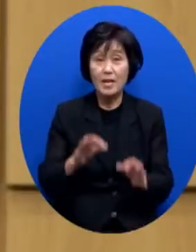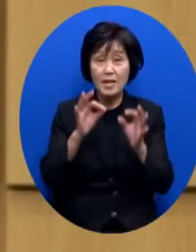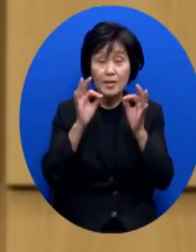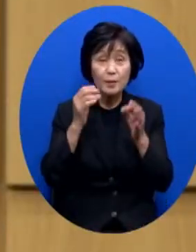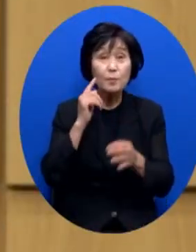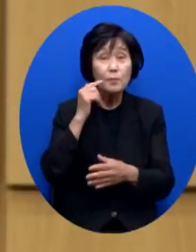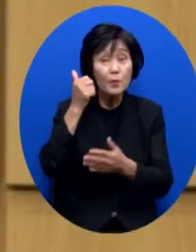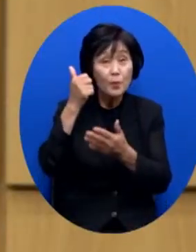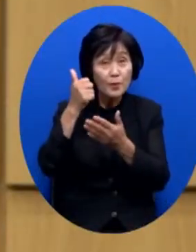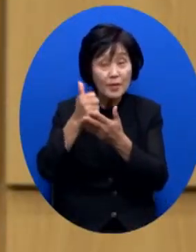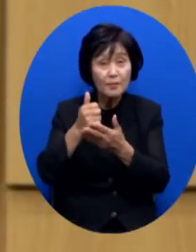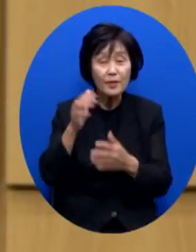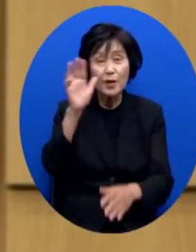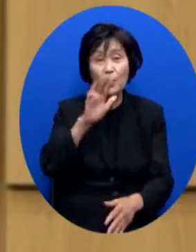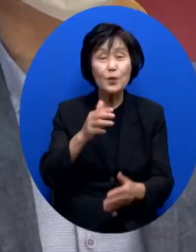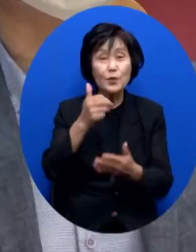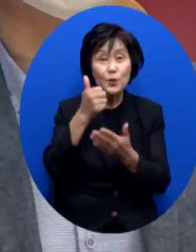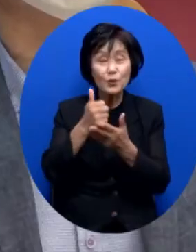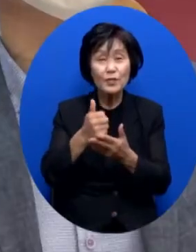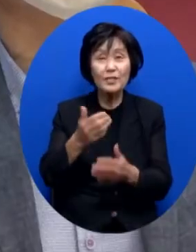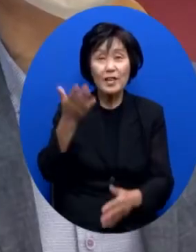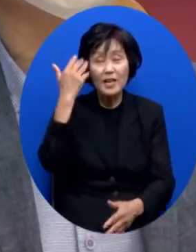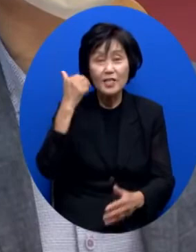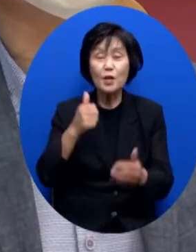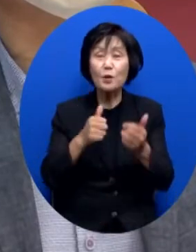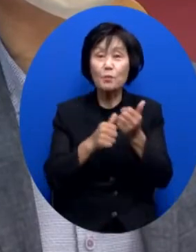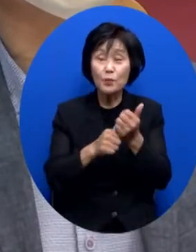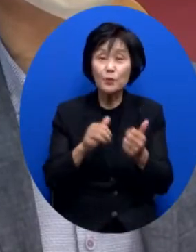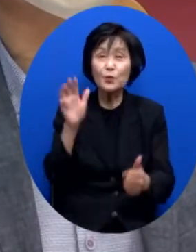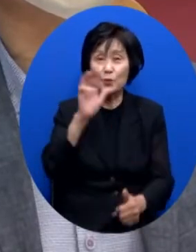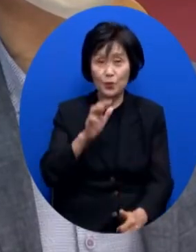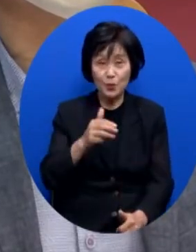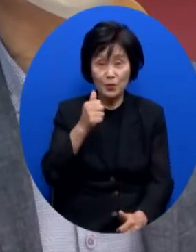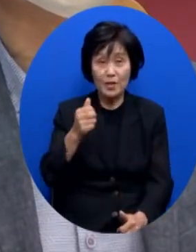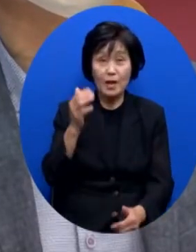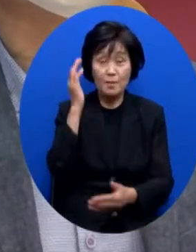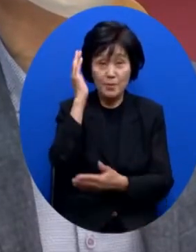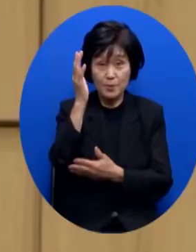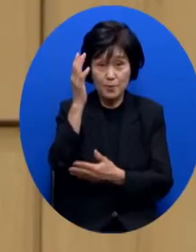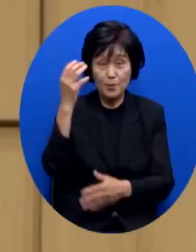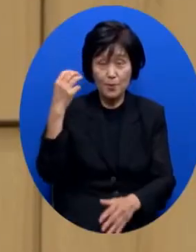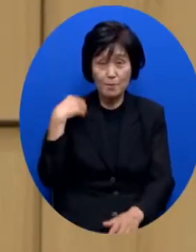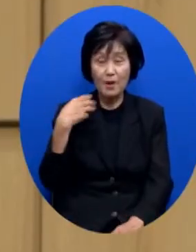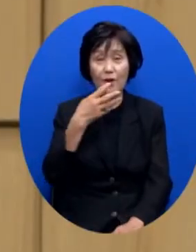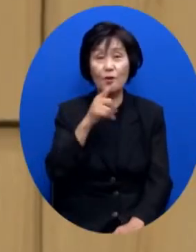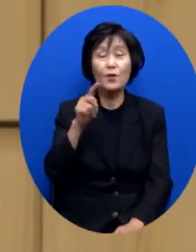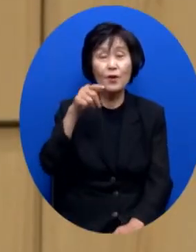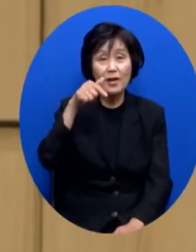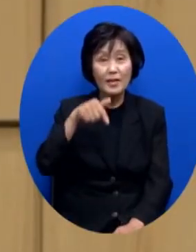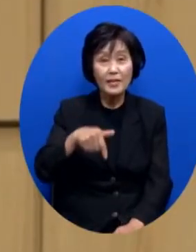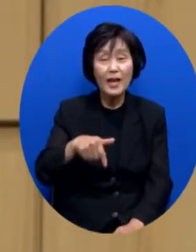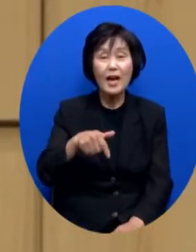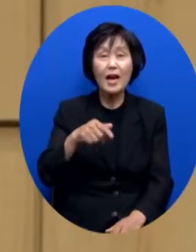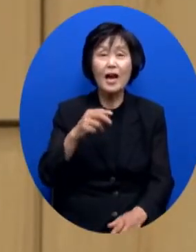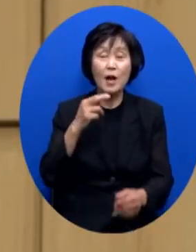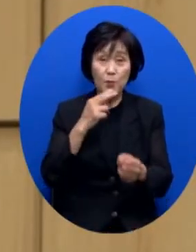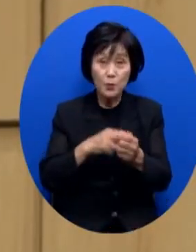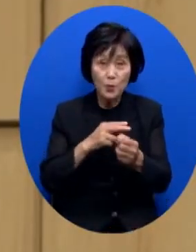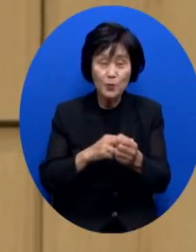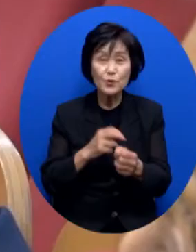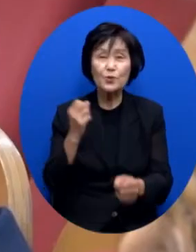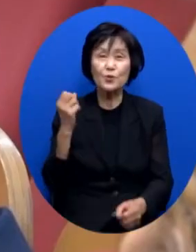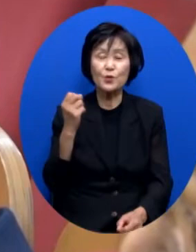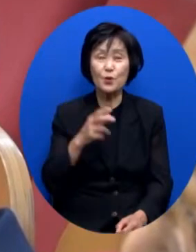인도로 총신대 전 부총장 심상 법 교수의 설교 부산장신대 탁 찔 교수의 서평 예장고신 이용호